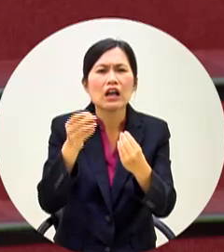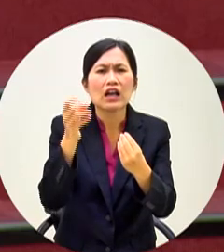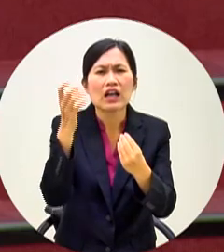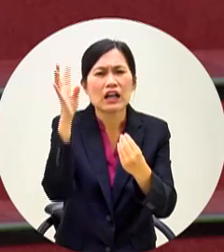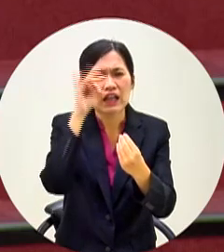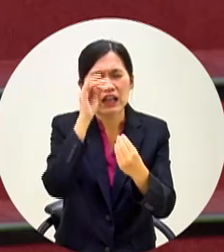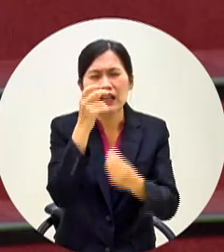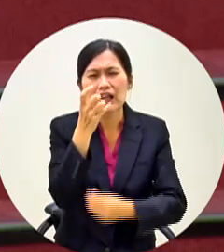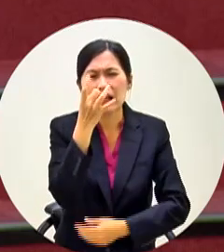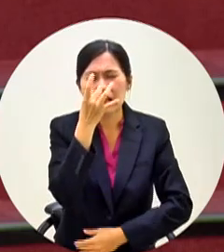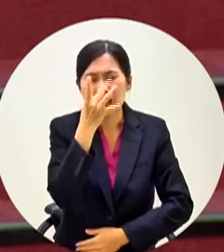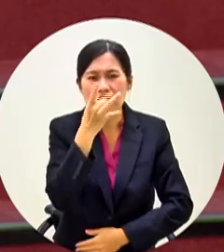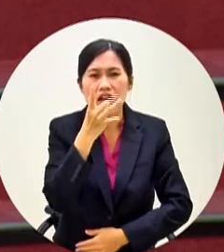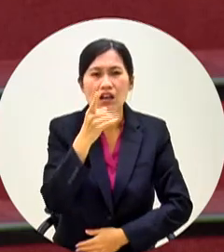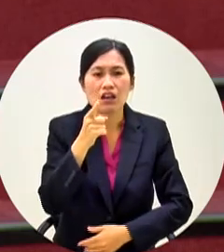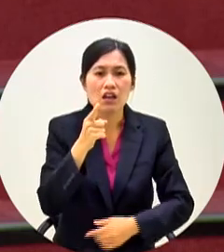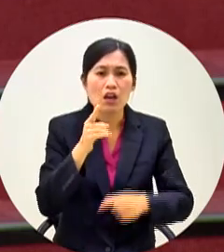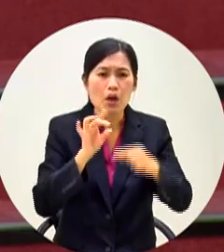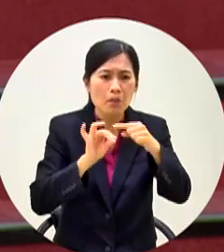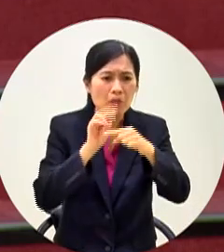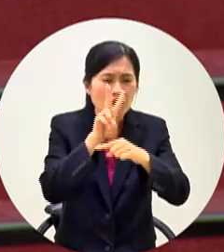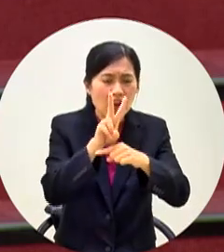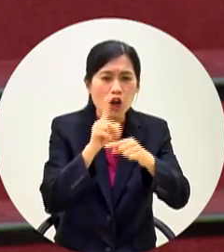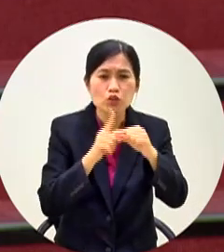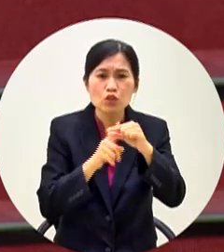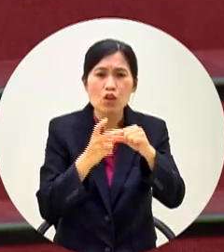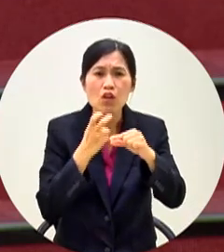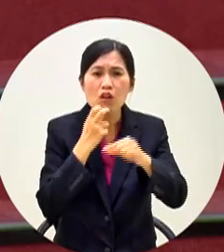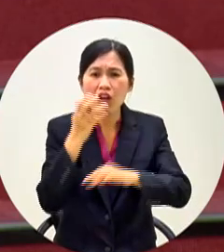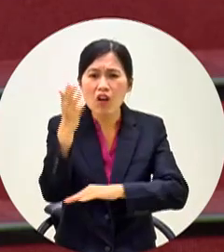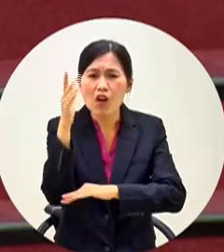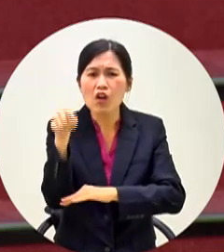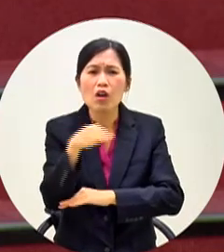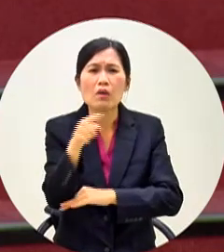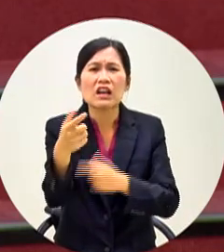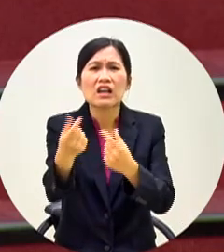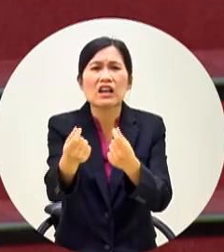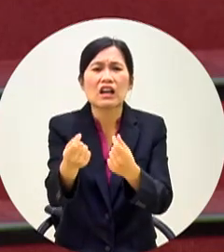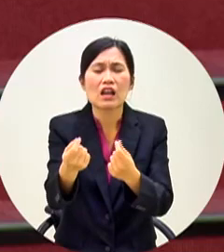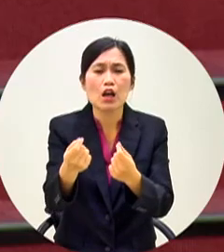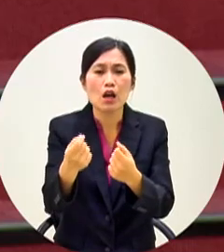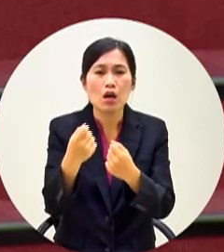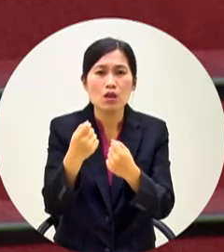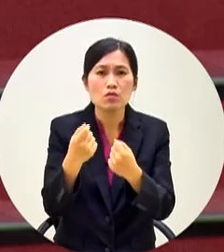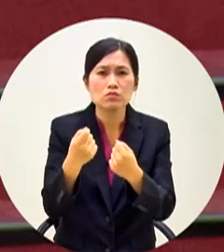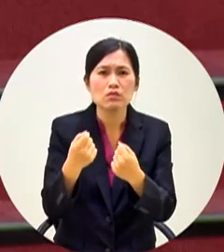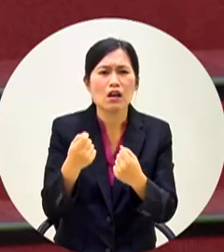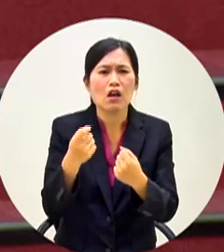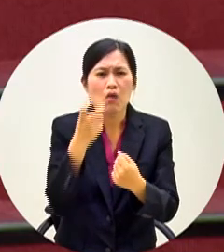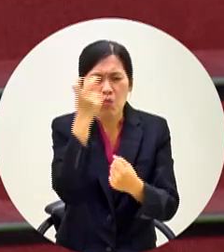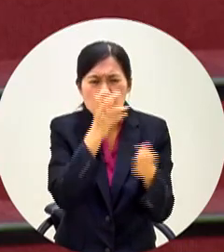连中央政府都没有把握，他能够100%的来管理的同时，